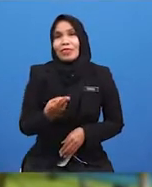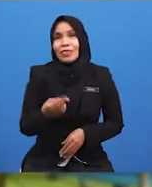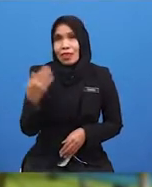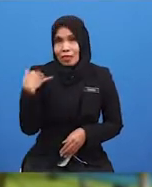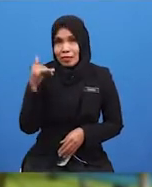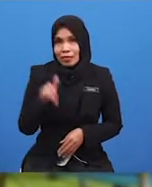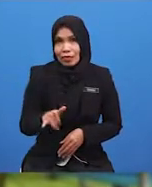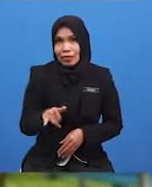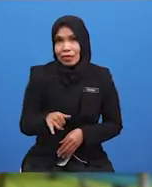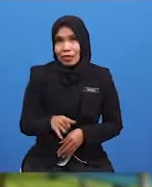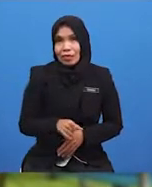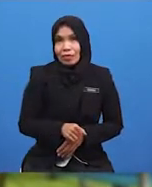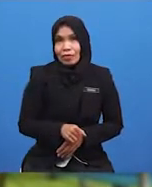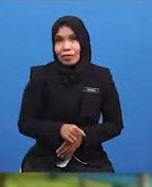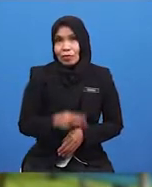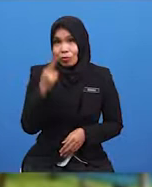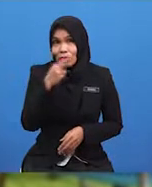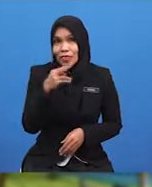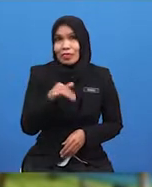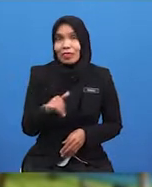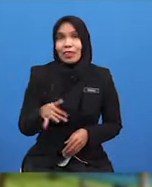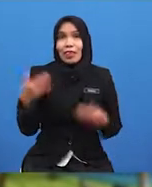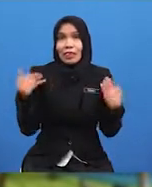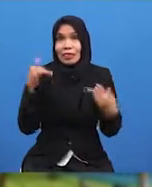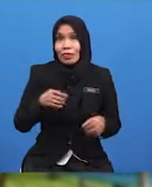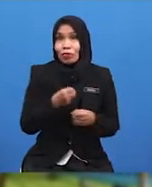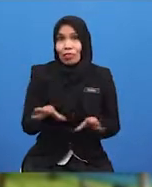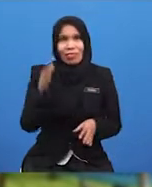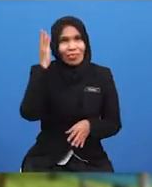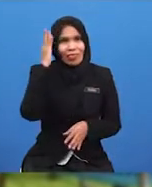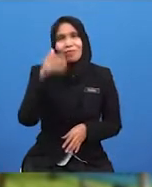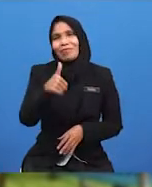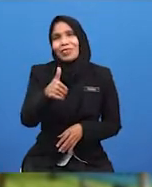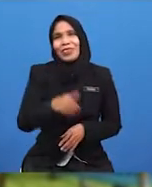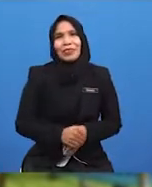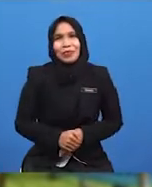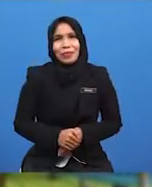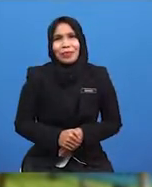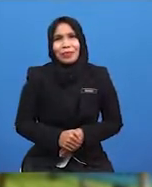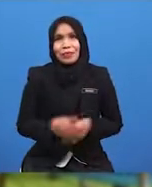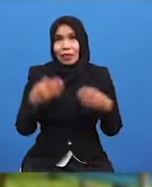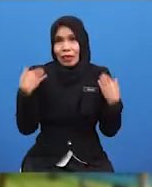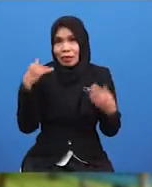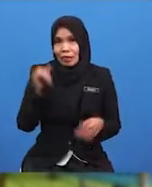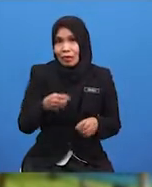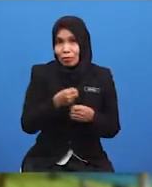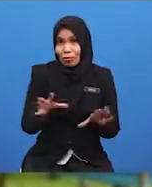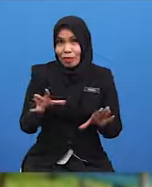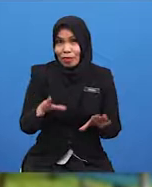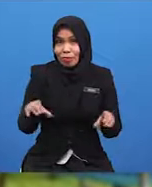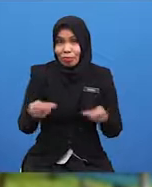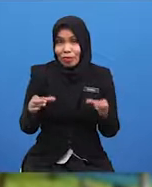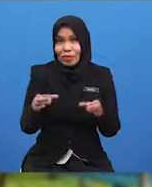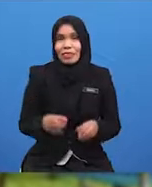datahu badus ada yang dapat ikan dalam kehidupan harian tanya